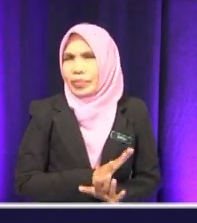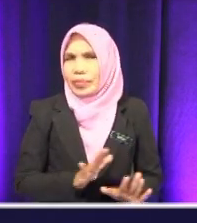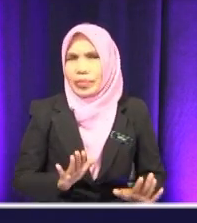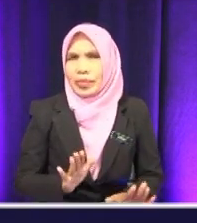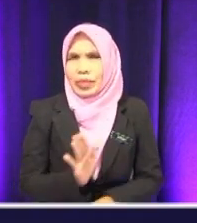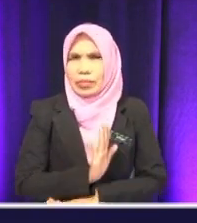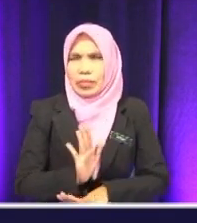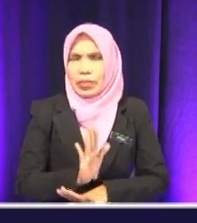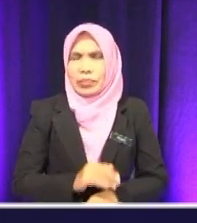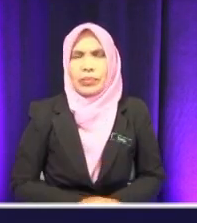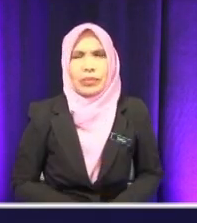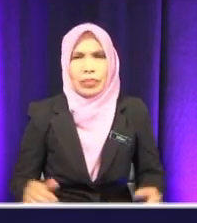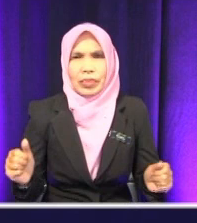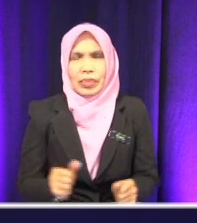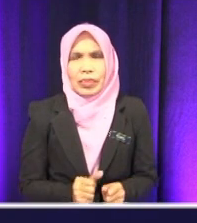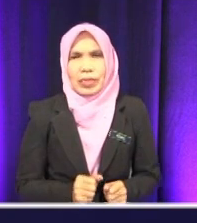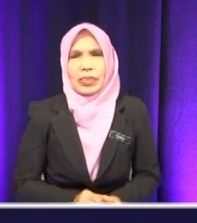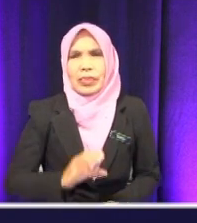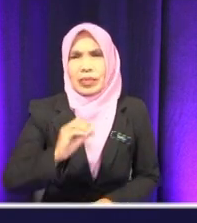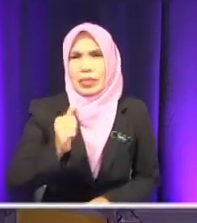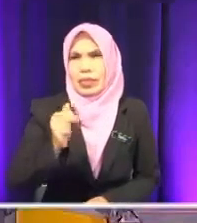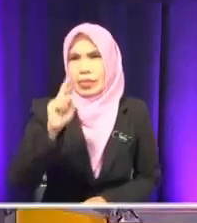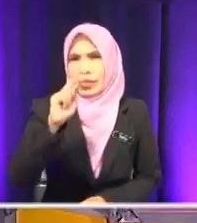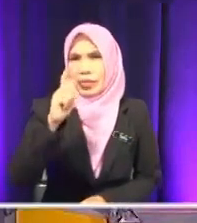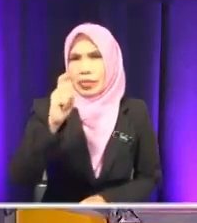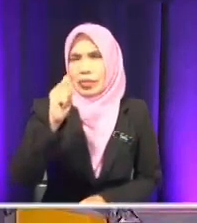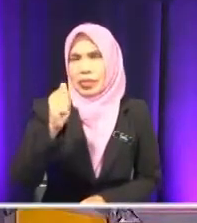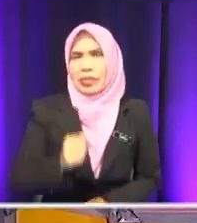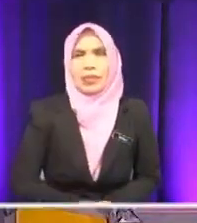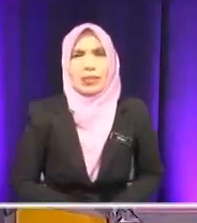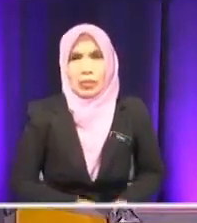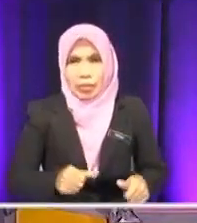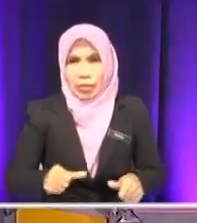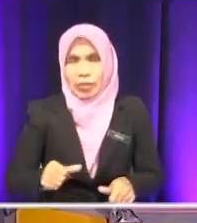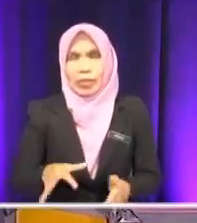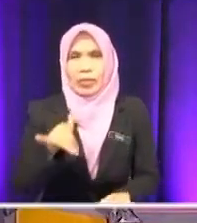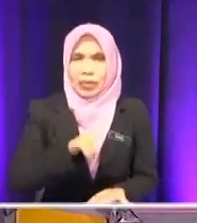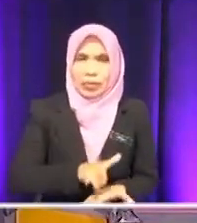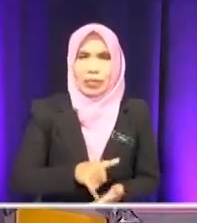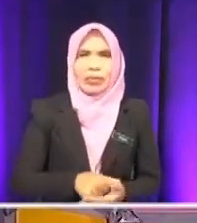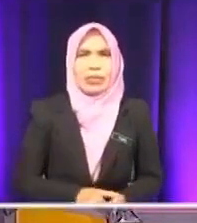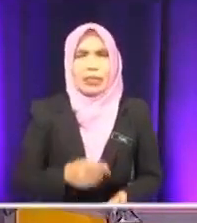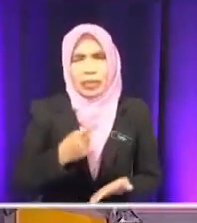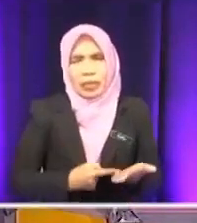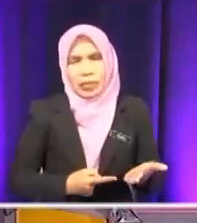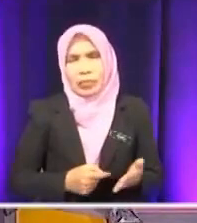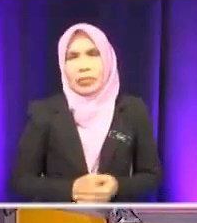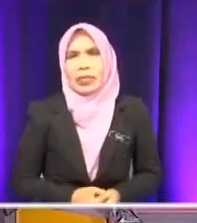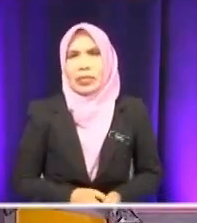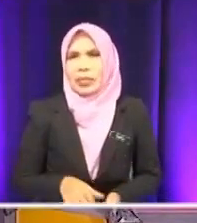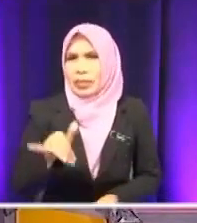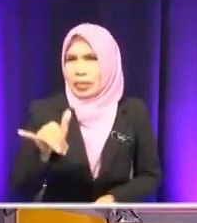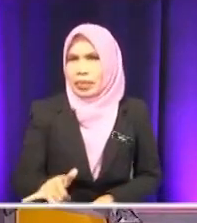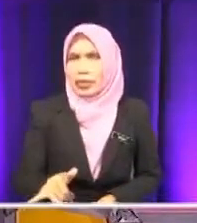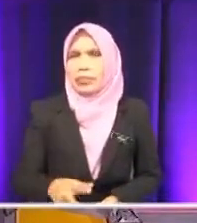sibuk dulu dengan Apakah poin penting Apakah pentingnya nak disuruh pada soal itu Ya